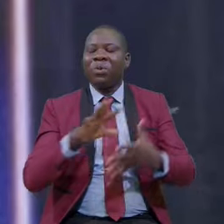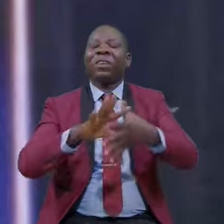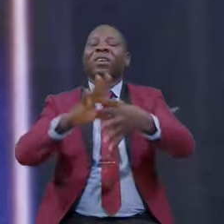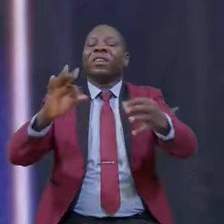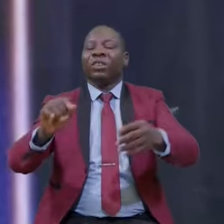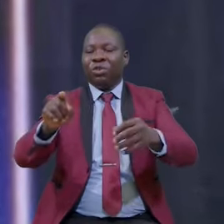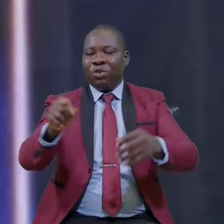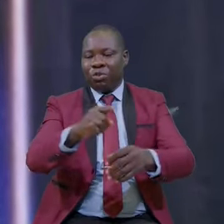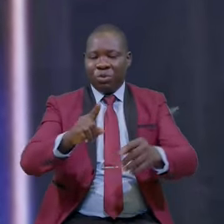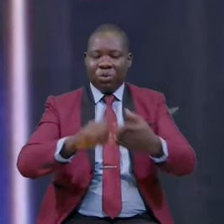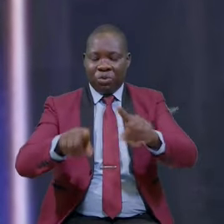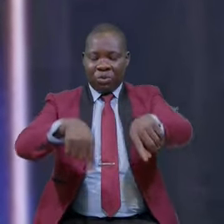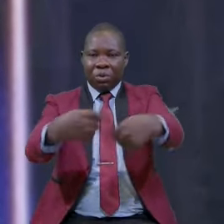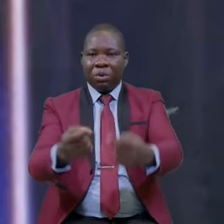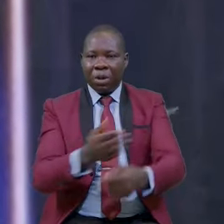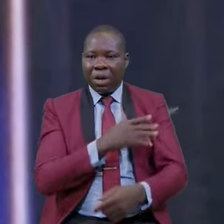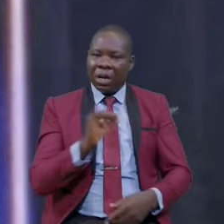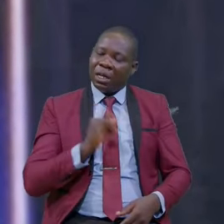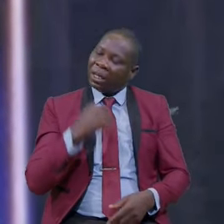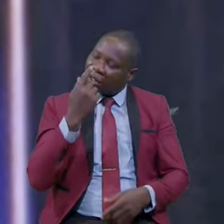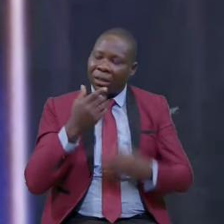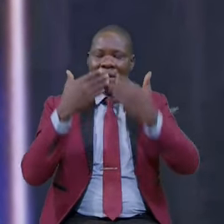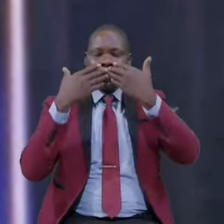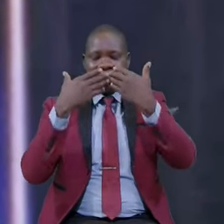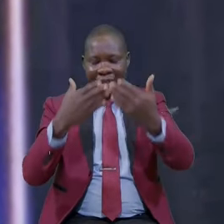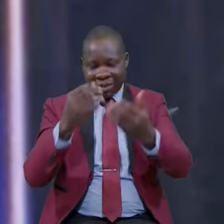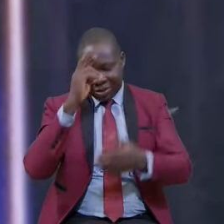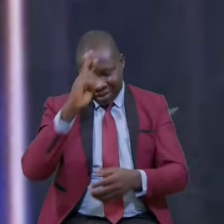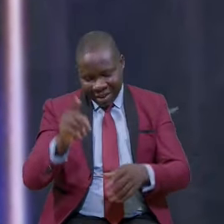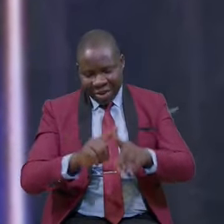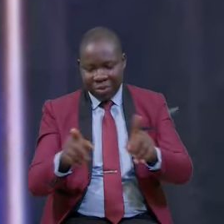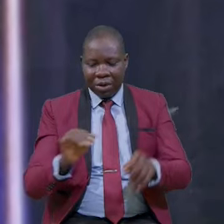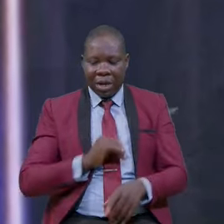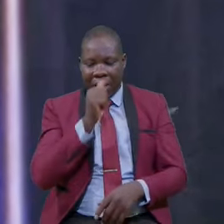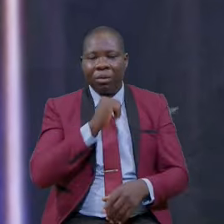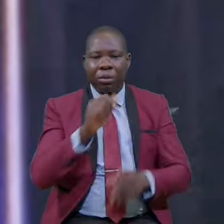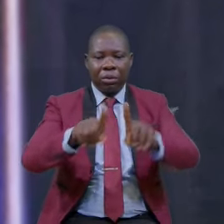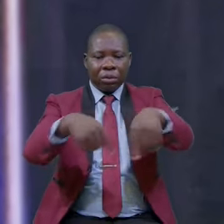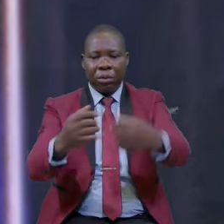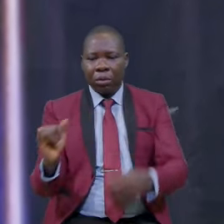On te libère, va. J'ai dit merci, monsieur, mais je ne vais pas.